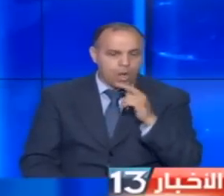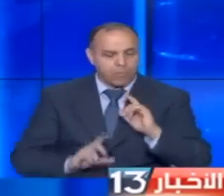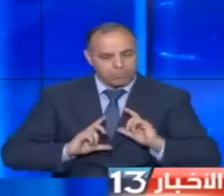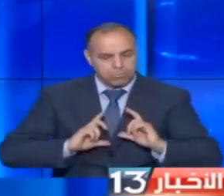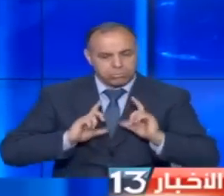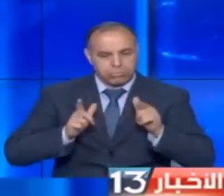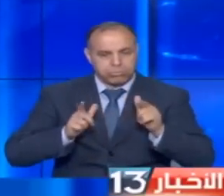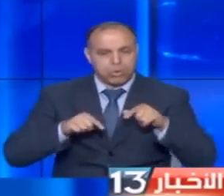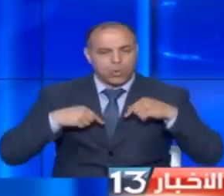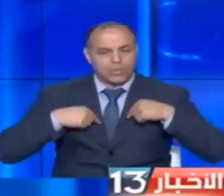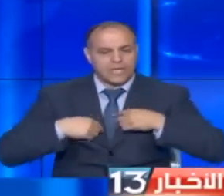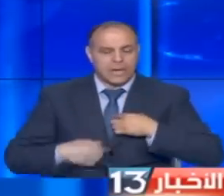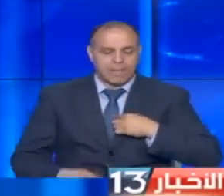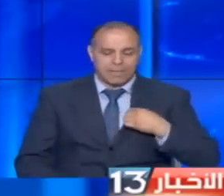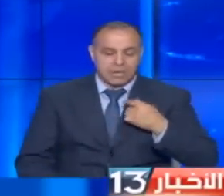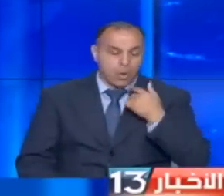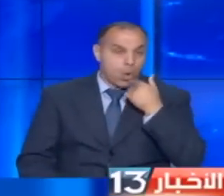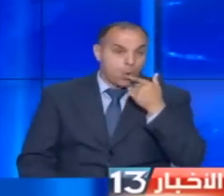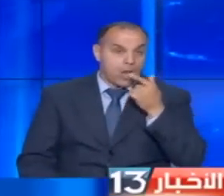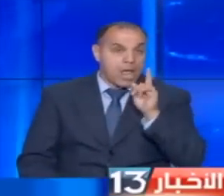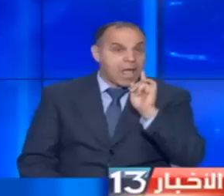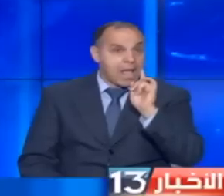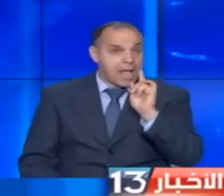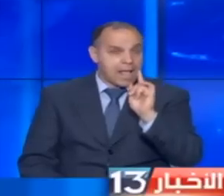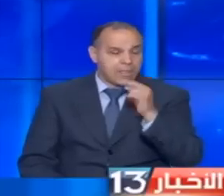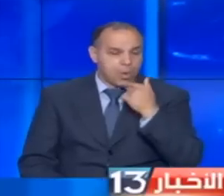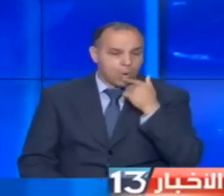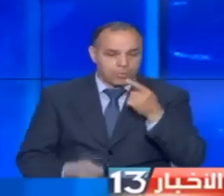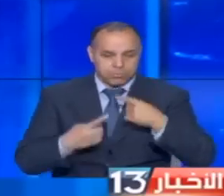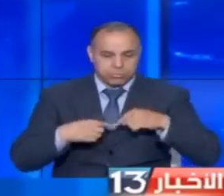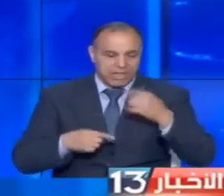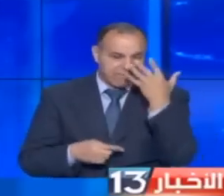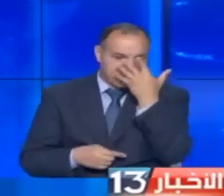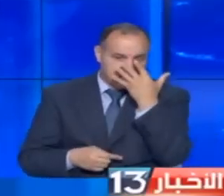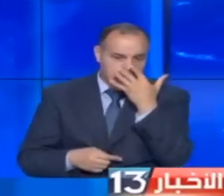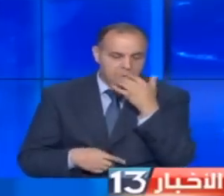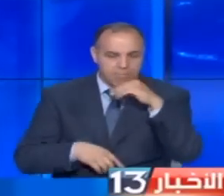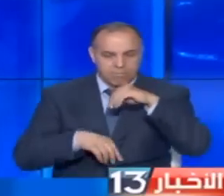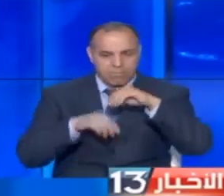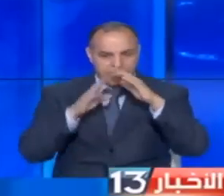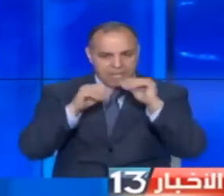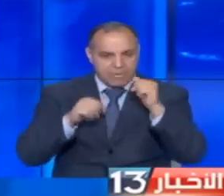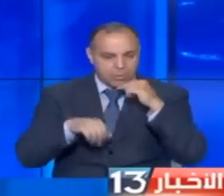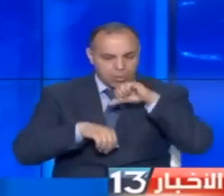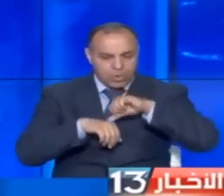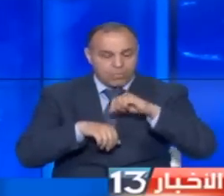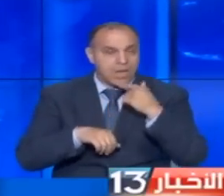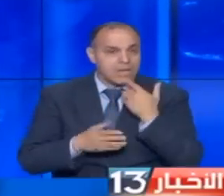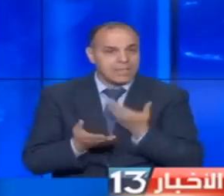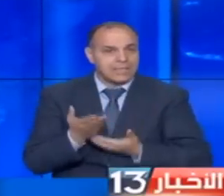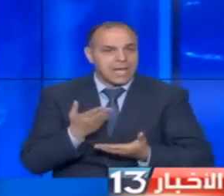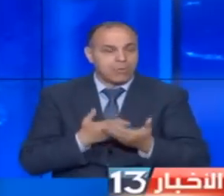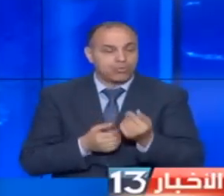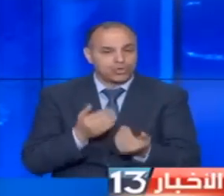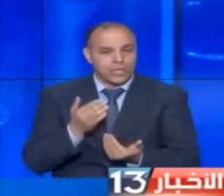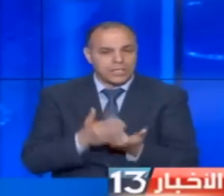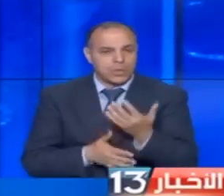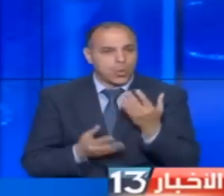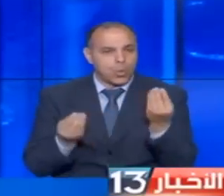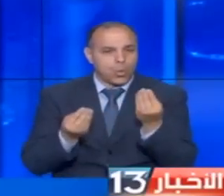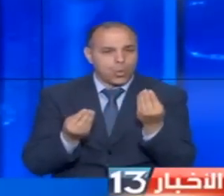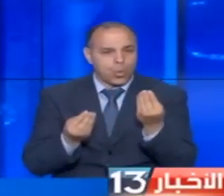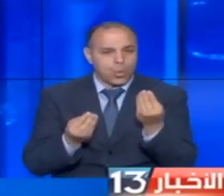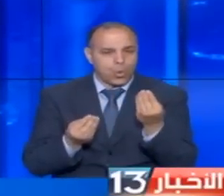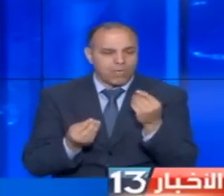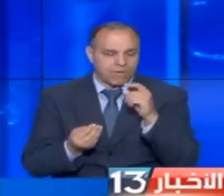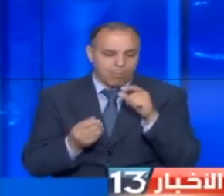الى حكومه مدنيه في وقت تلتئم فيه قمه افريقيه بالقاهره اليوم للتعامل مع المستجدات الراهنه في البلد